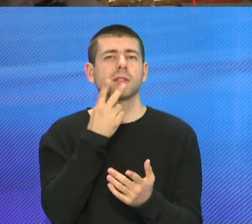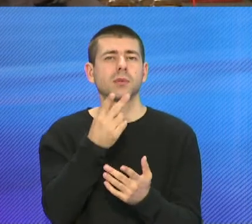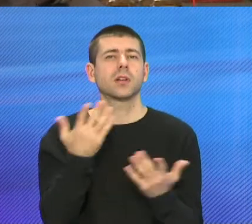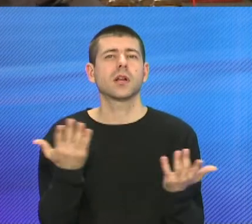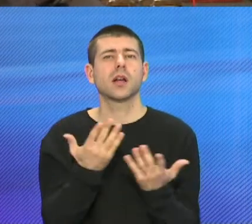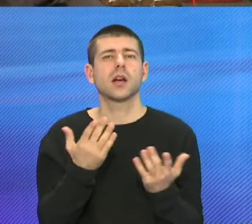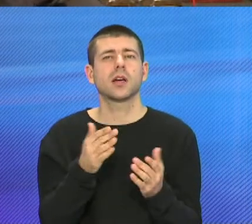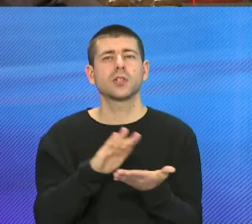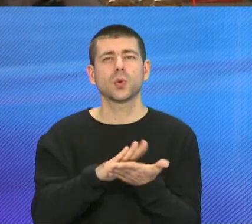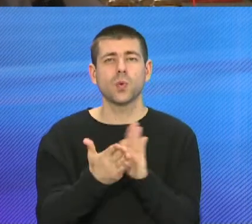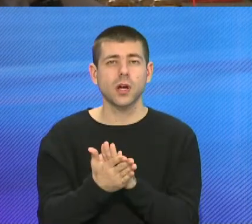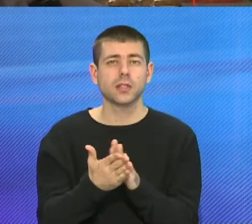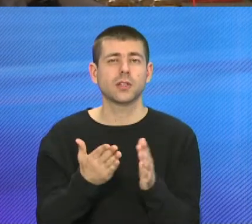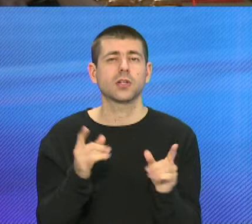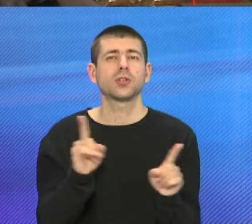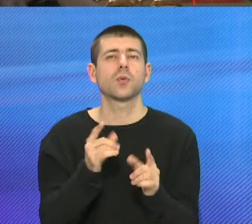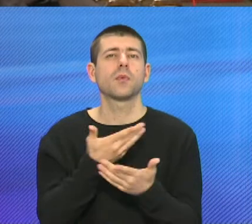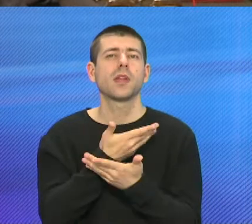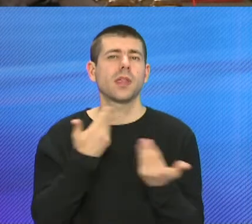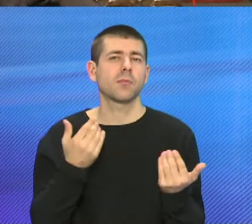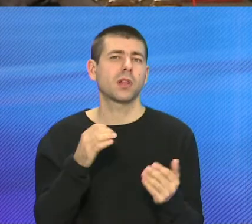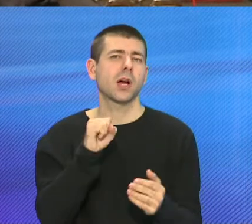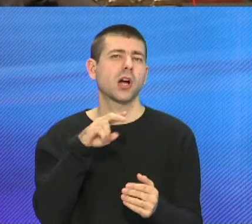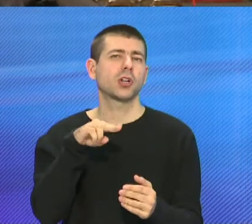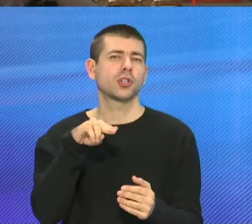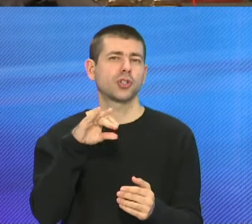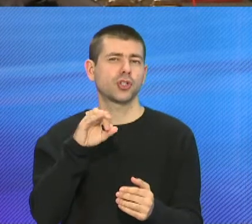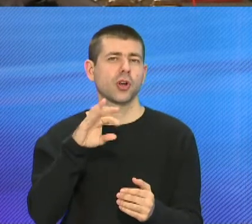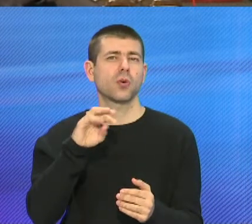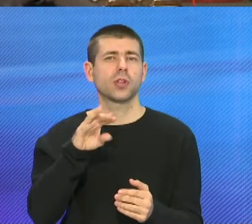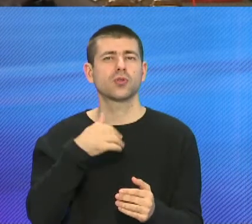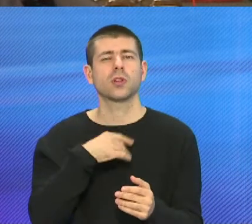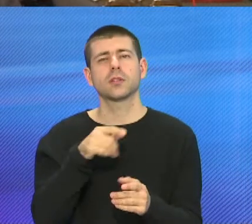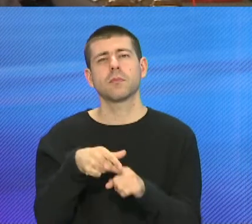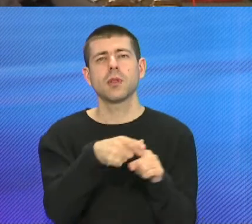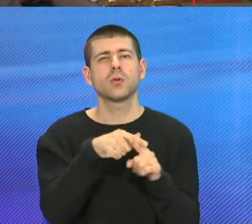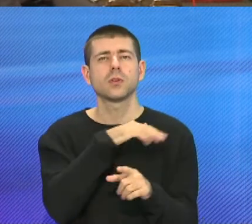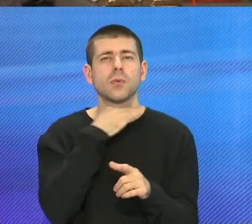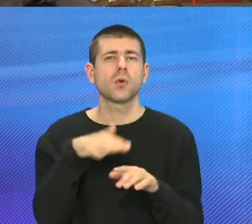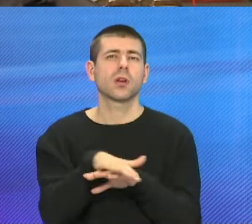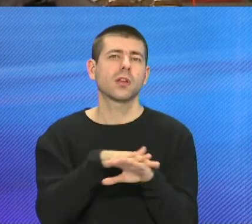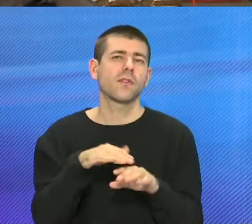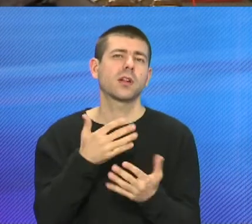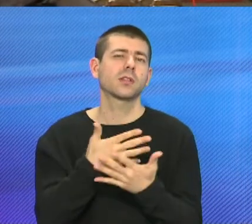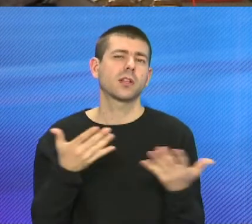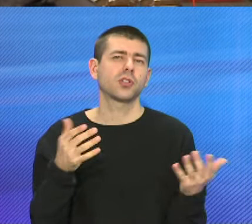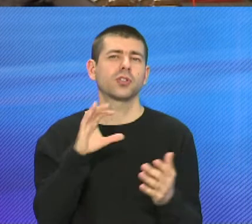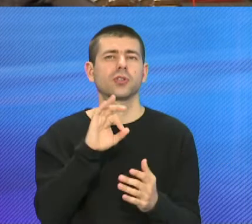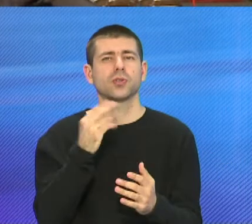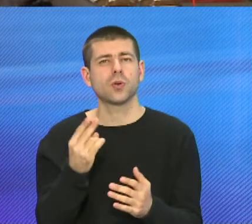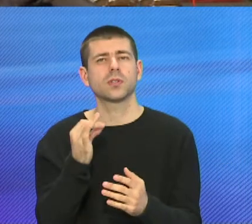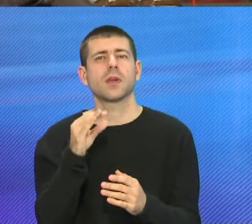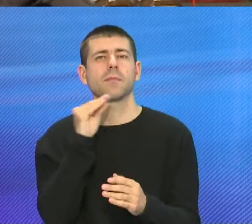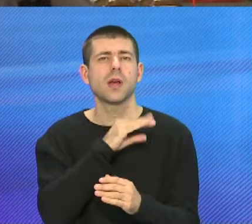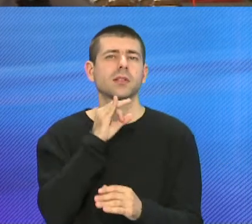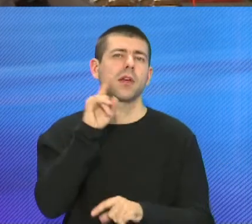какая у нас ситуация находится, чтобы не было ажиотажа на товары. У нас в Беларуси достаточно товаров и социального происхождения, и овощей, и фруктов, и мяса,